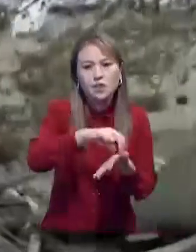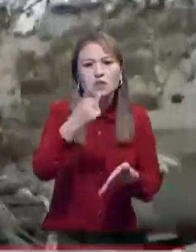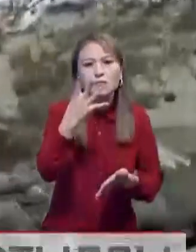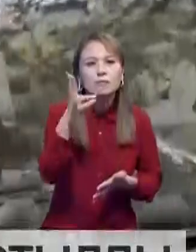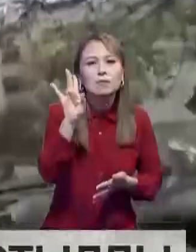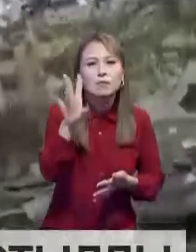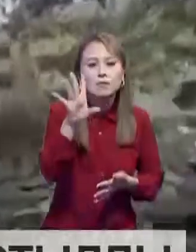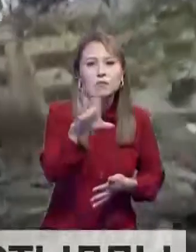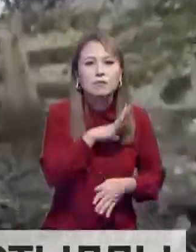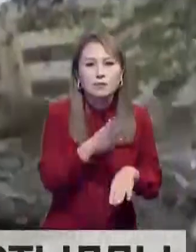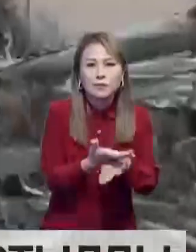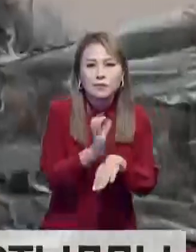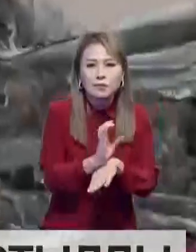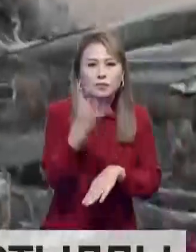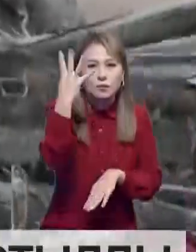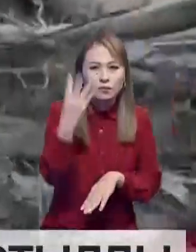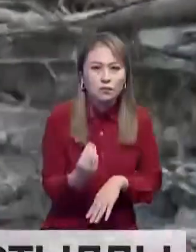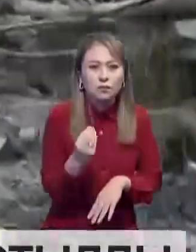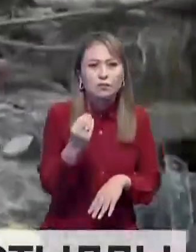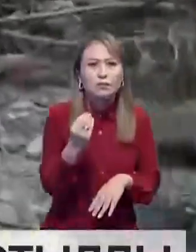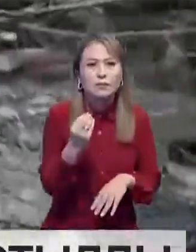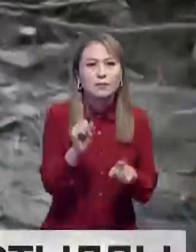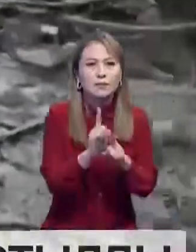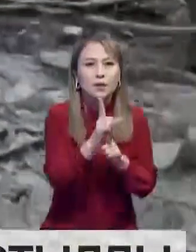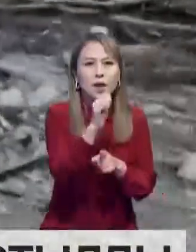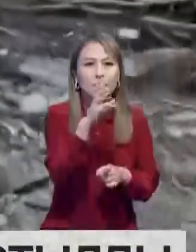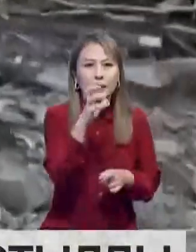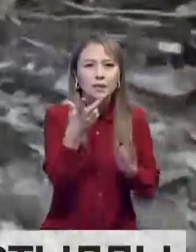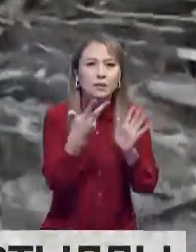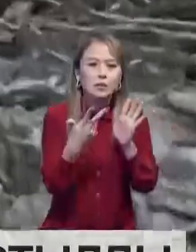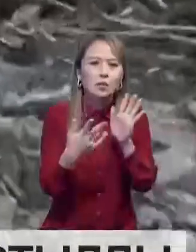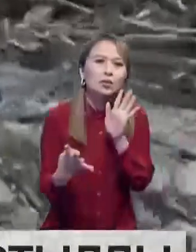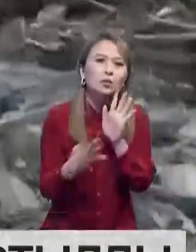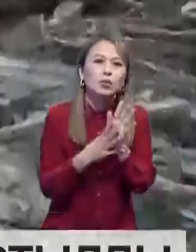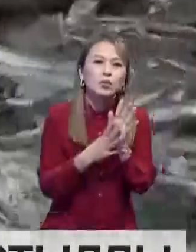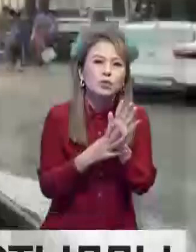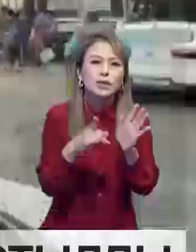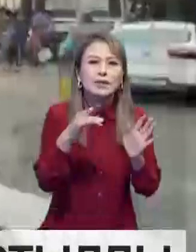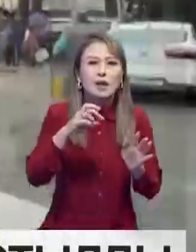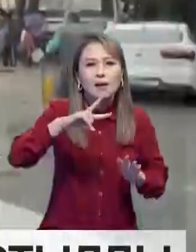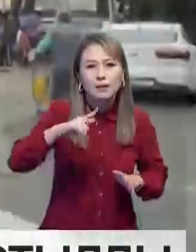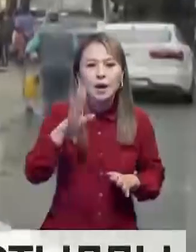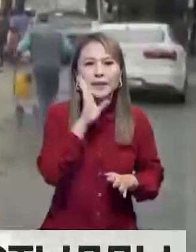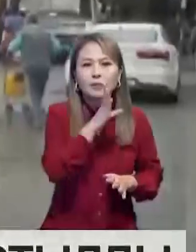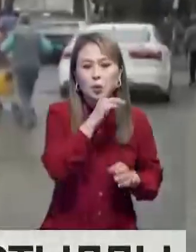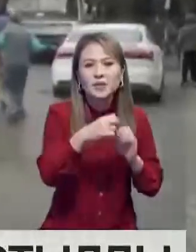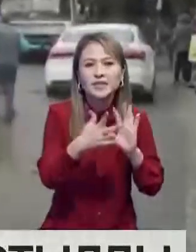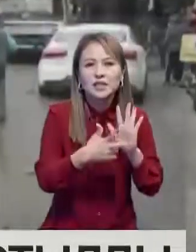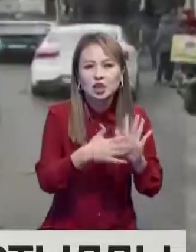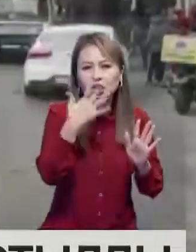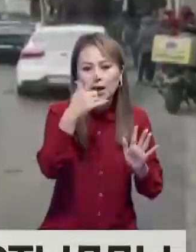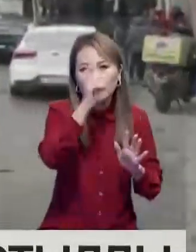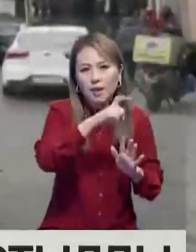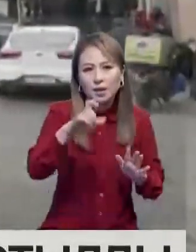мәлімдеді. 24-ші қарашада күшіне енген 4 күндік үзіліс кезінде Хамас 39 израильдік әйел мен 18